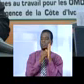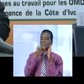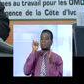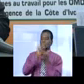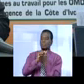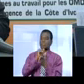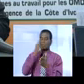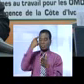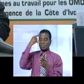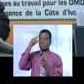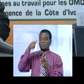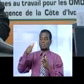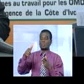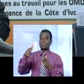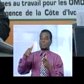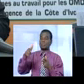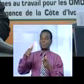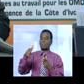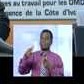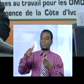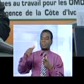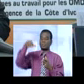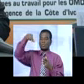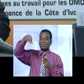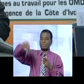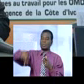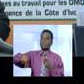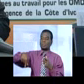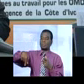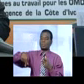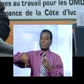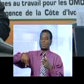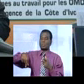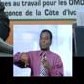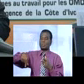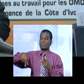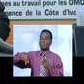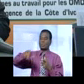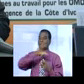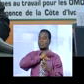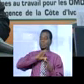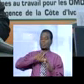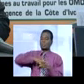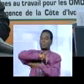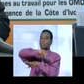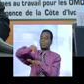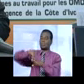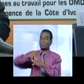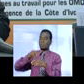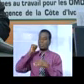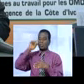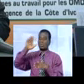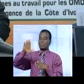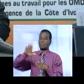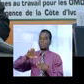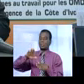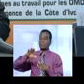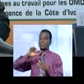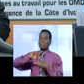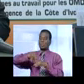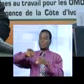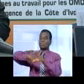C'est dans ce cadre que le Conseil national de la femme a été